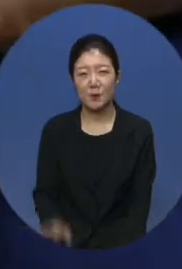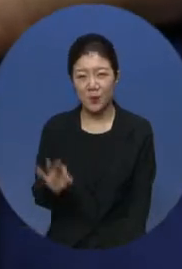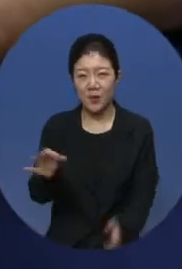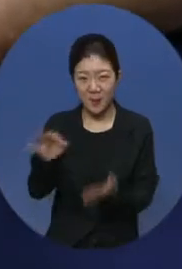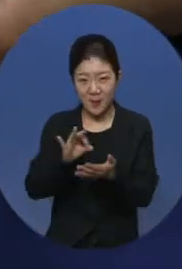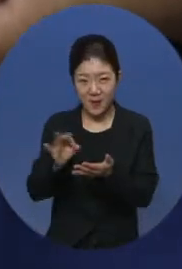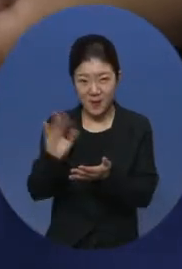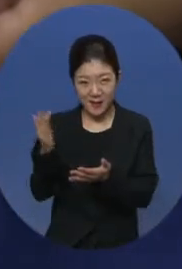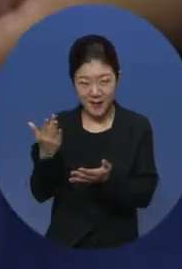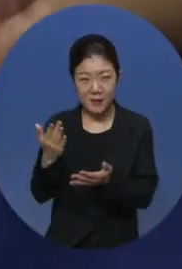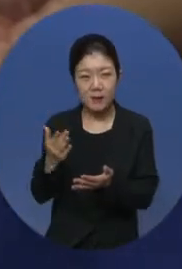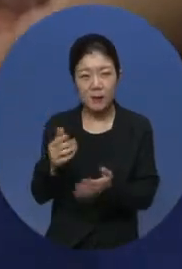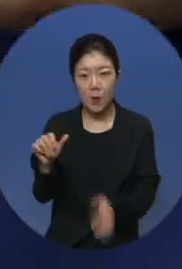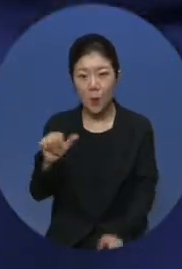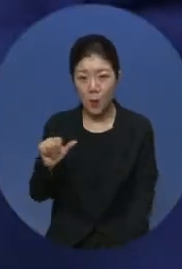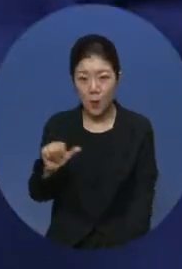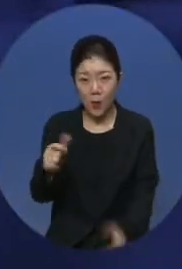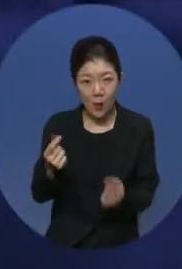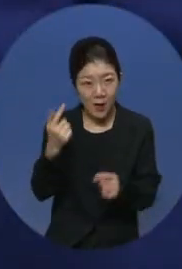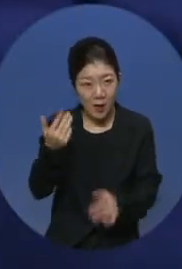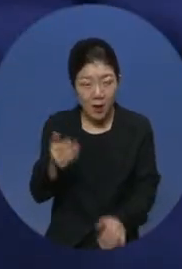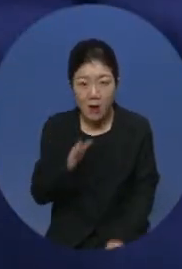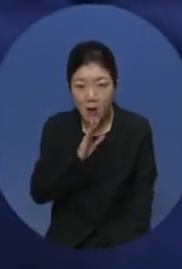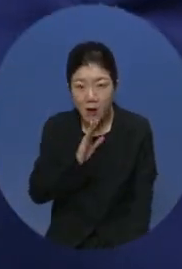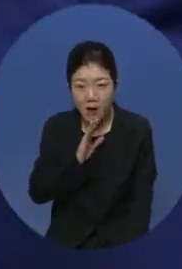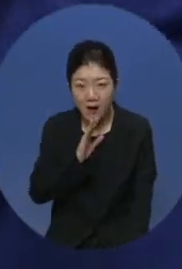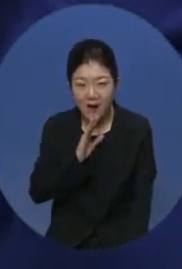돼. 500원이 아니고 5,000원 같은데요. 진짜?